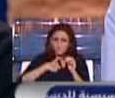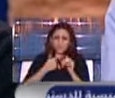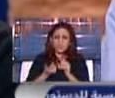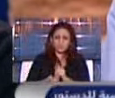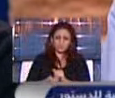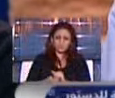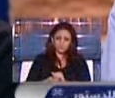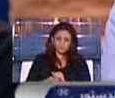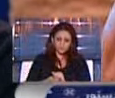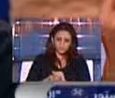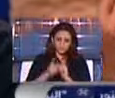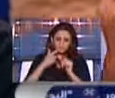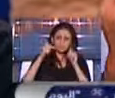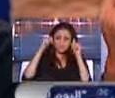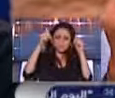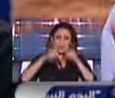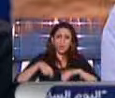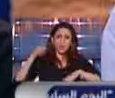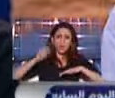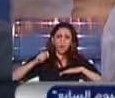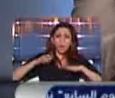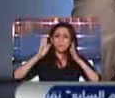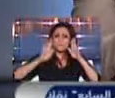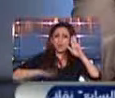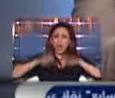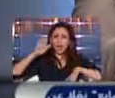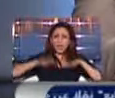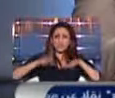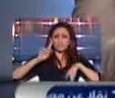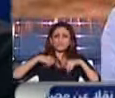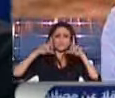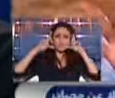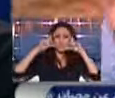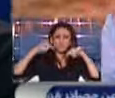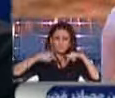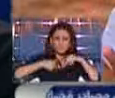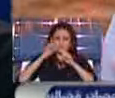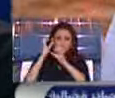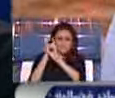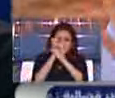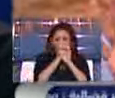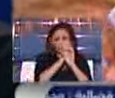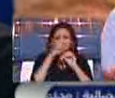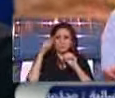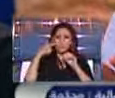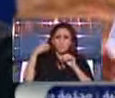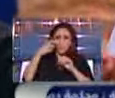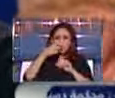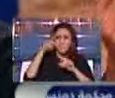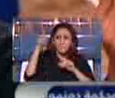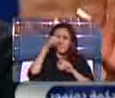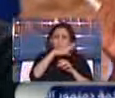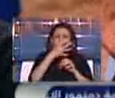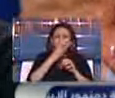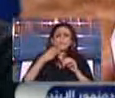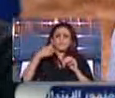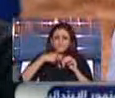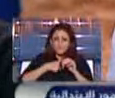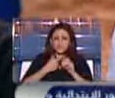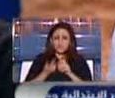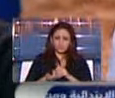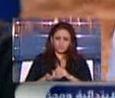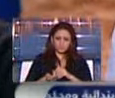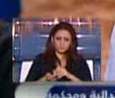اي قرار حكم عادل بصورهم. بصورهم بصور مش من غير لا بصورهم. مفيش اي حكم. هي إيه دلوقتي